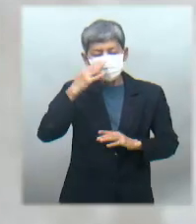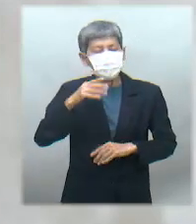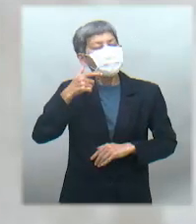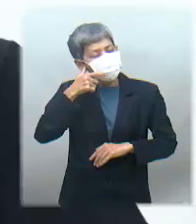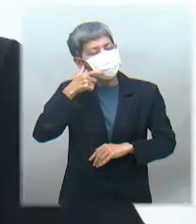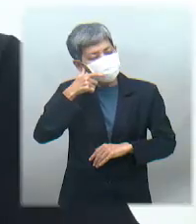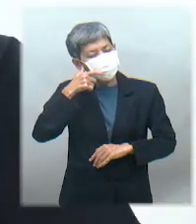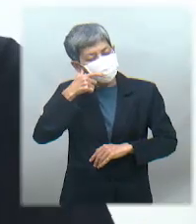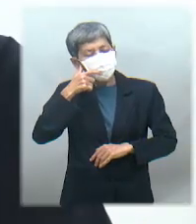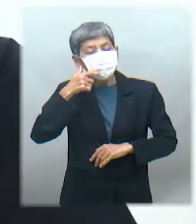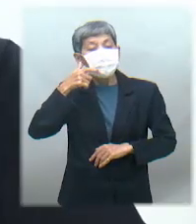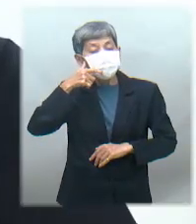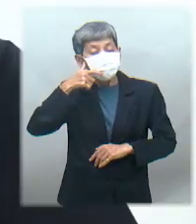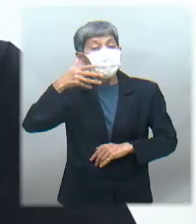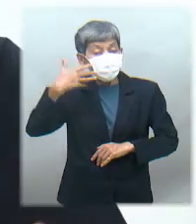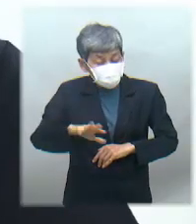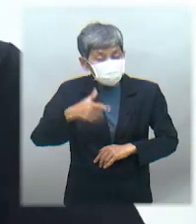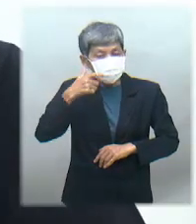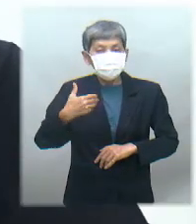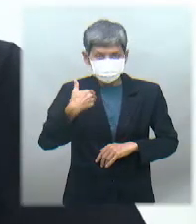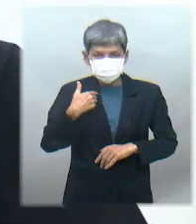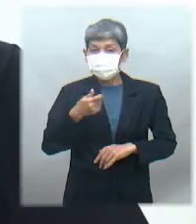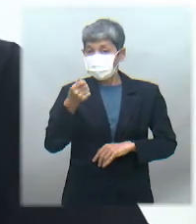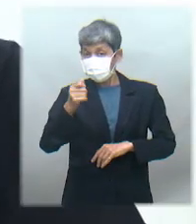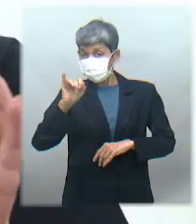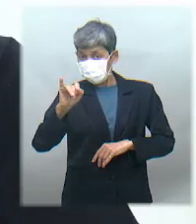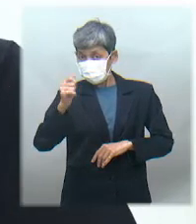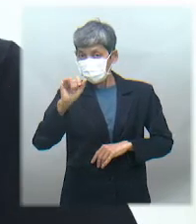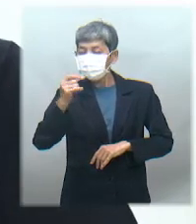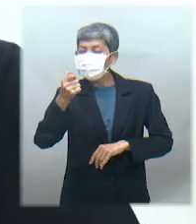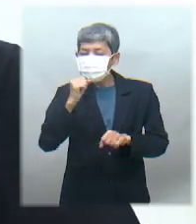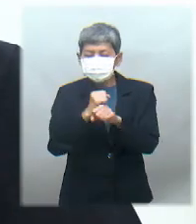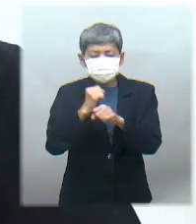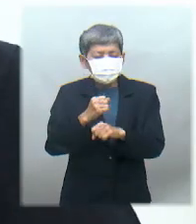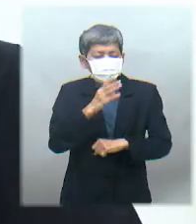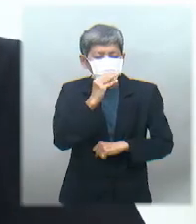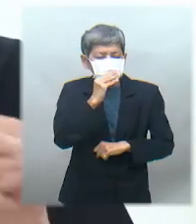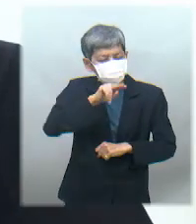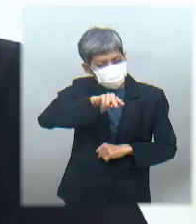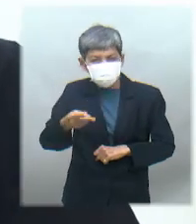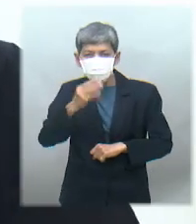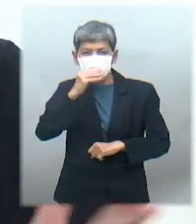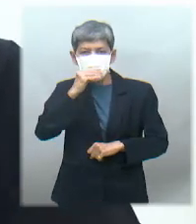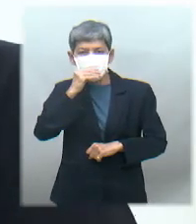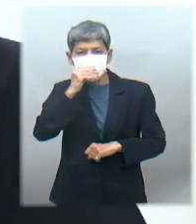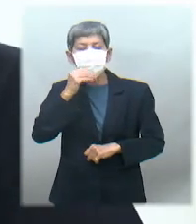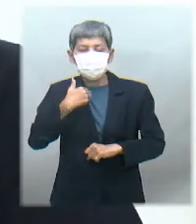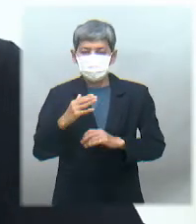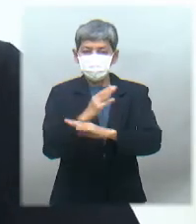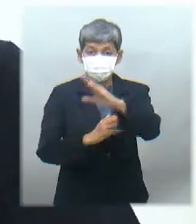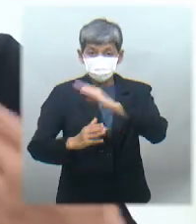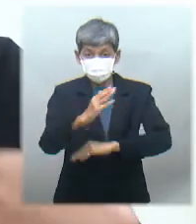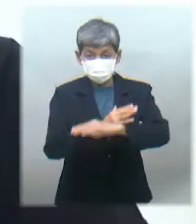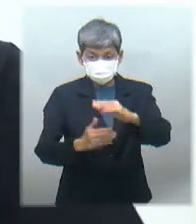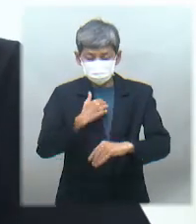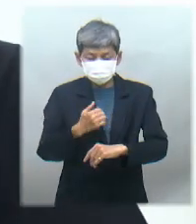รับสายเสร็หงจากนั้น ก็คเราจะมี AI ที่เหมือนถอดเสียงเหมอนเรากให้คน ที่เป็เค้ไห